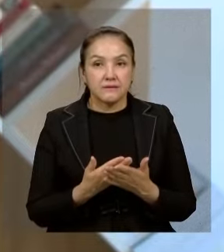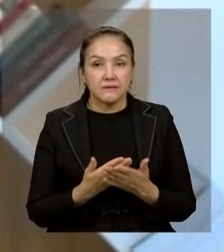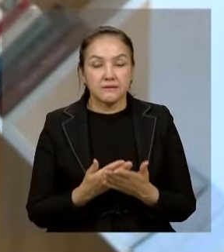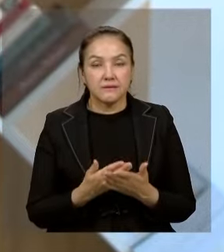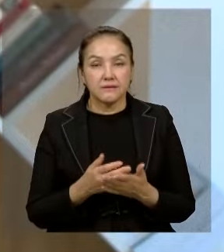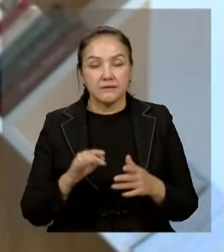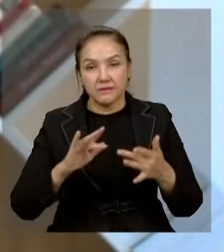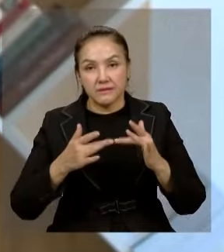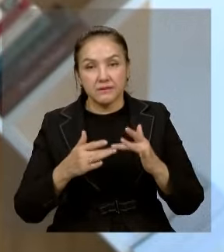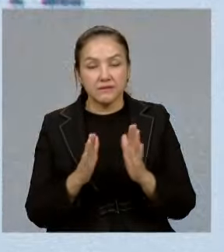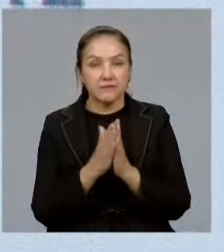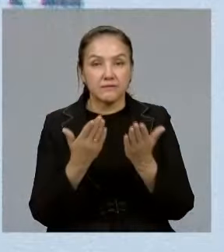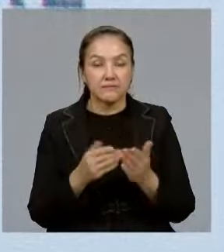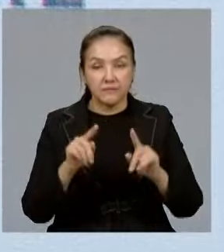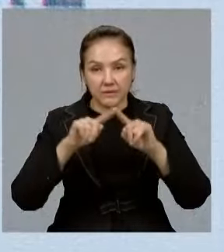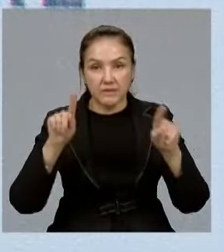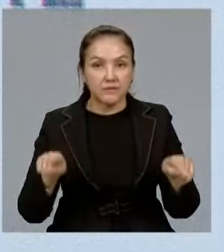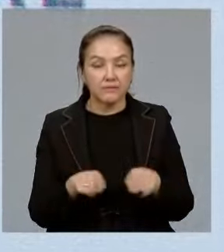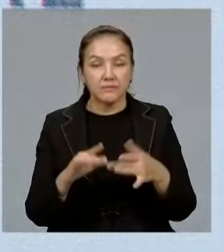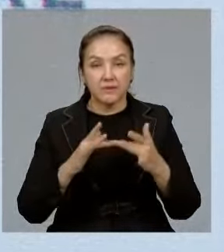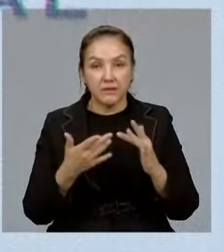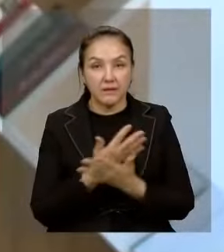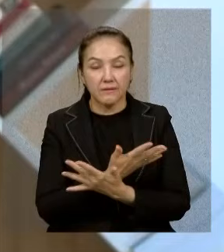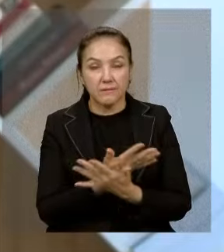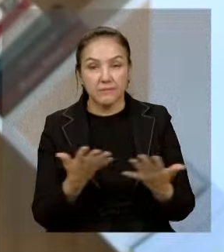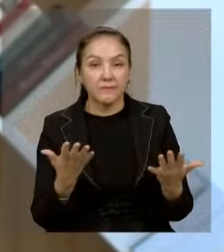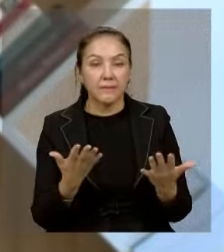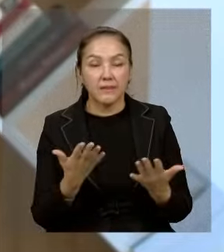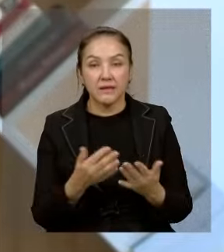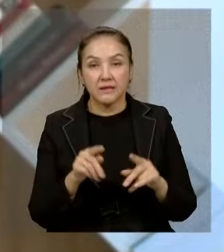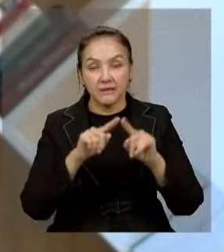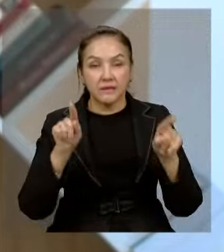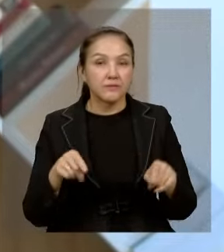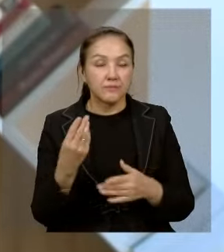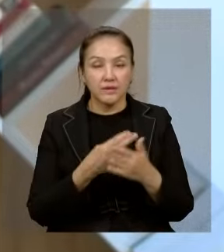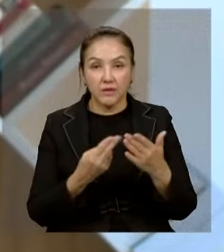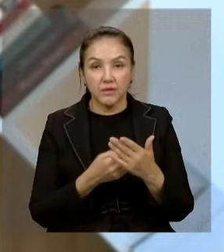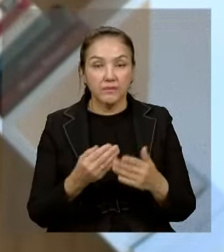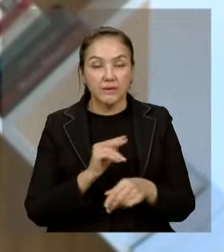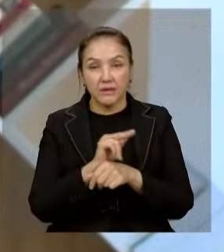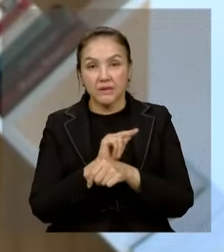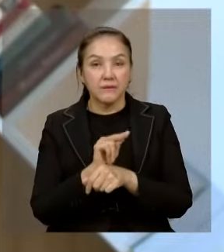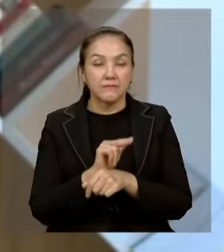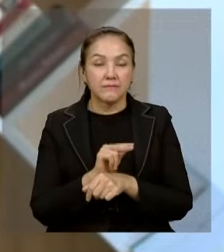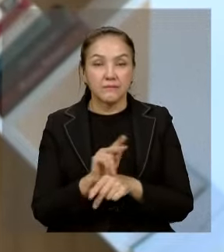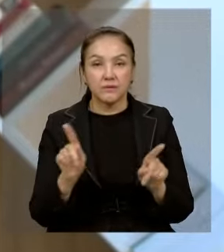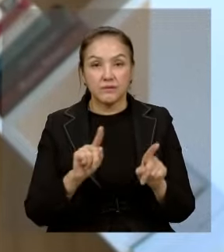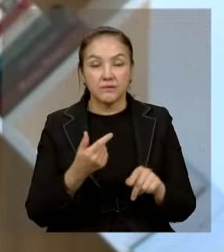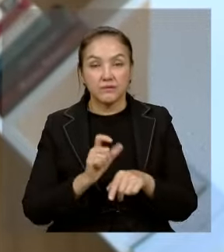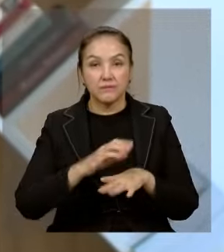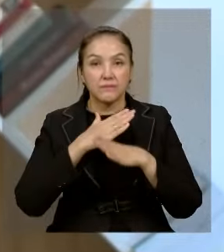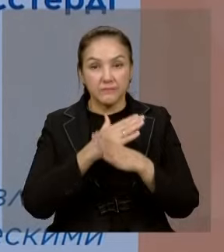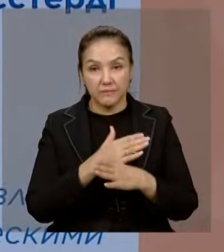электронные учебники доски электронные различные сайты платформы для обучения что очень